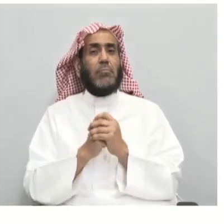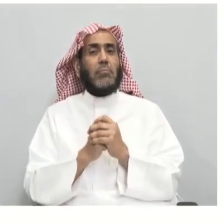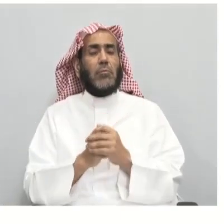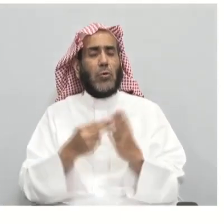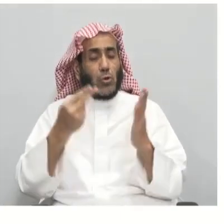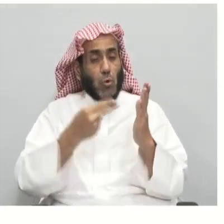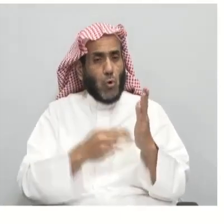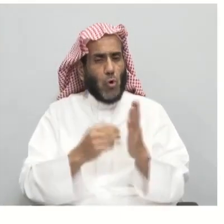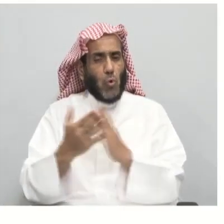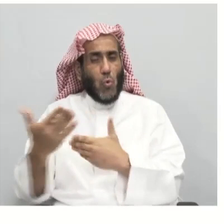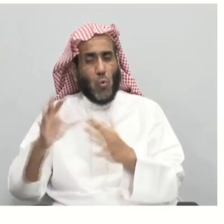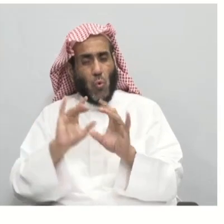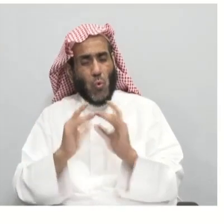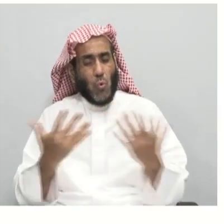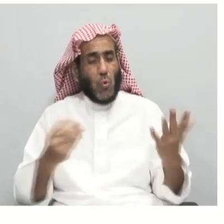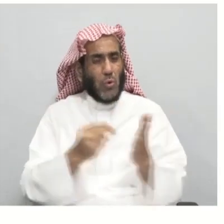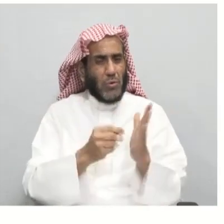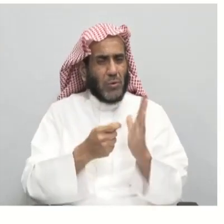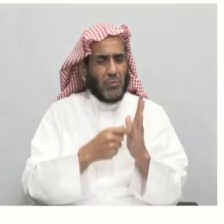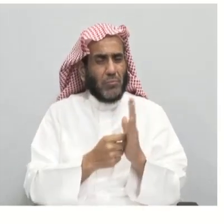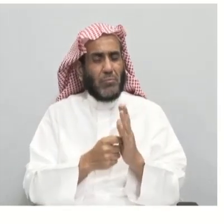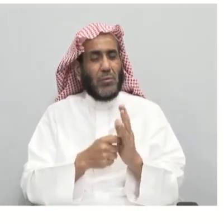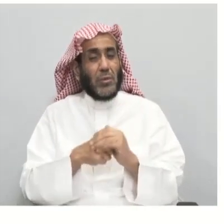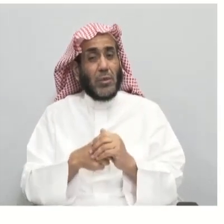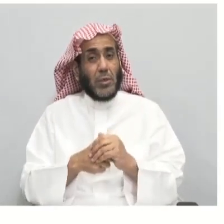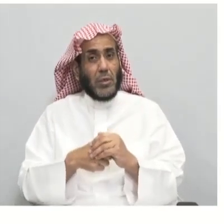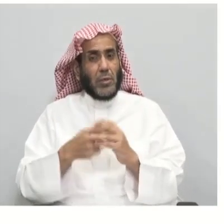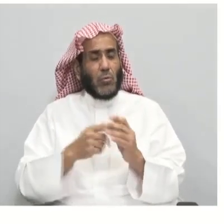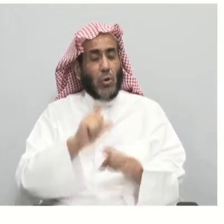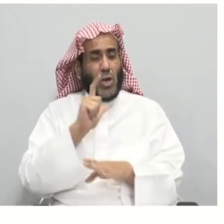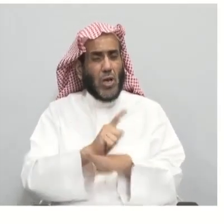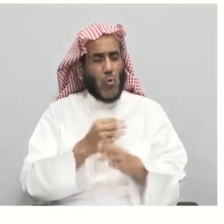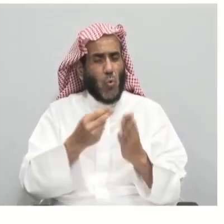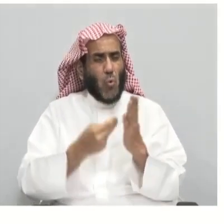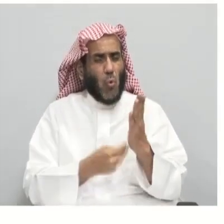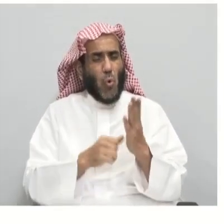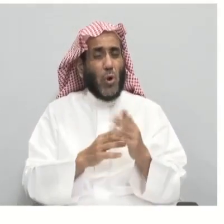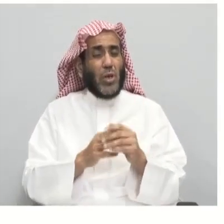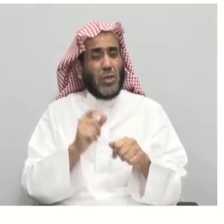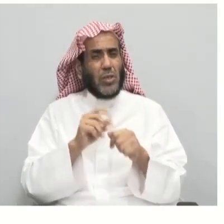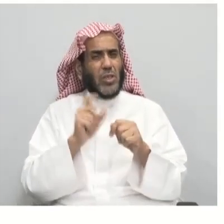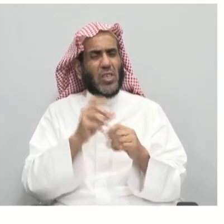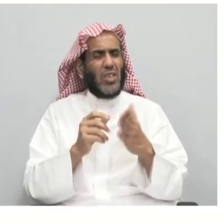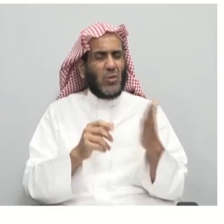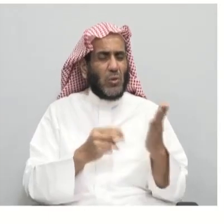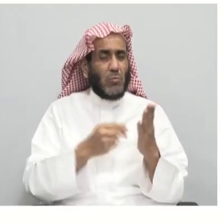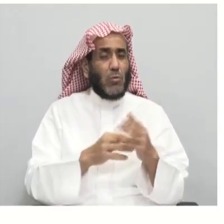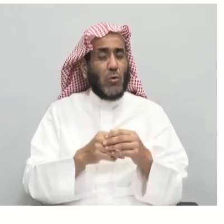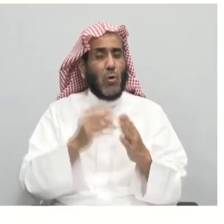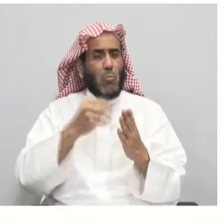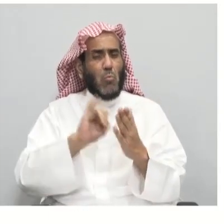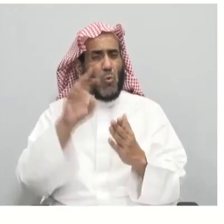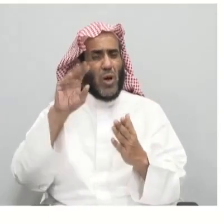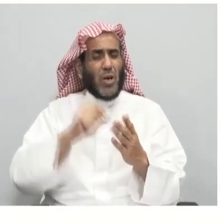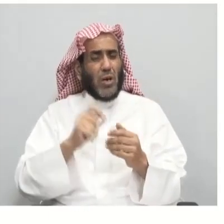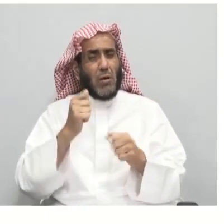توقيع الحضور ويتضمن توقيع توقيع الرئيسي على الجهه اليسرى وتوقيع المقرر